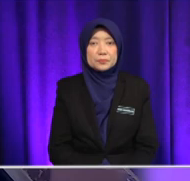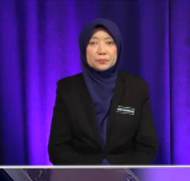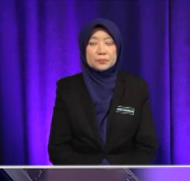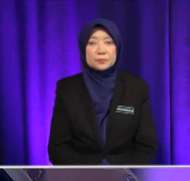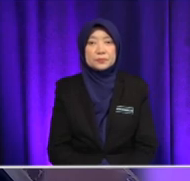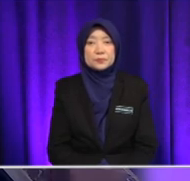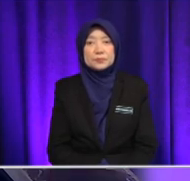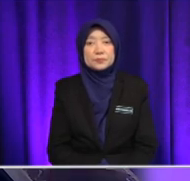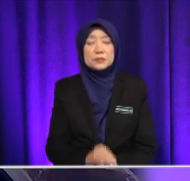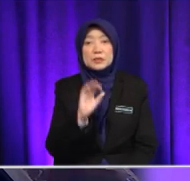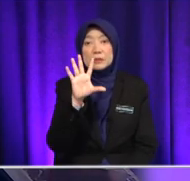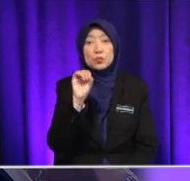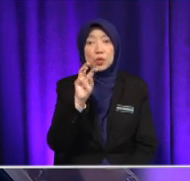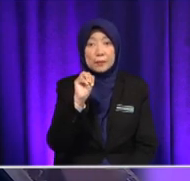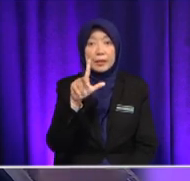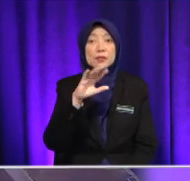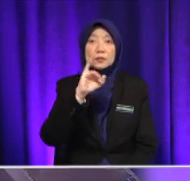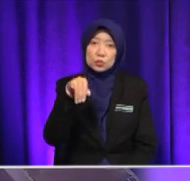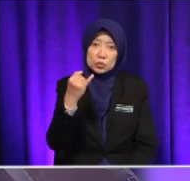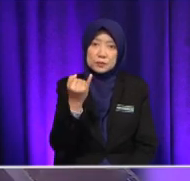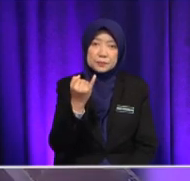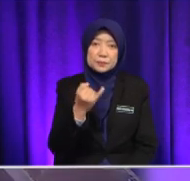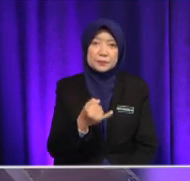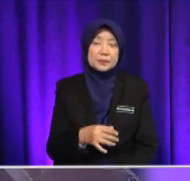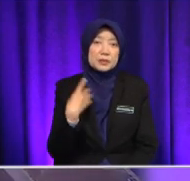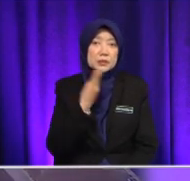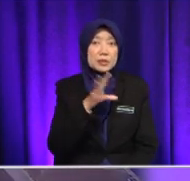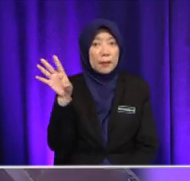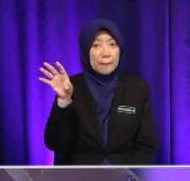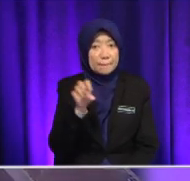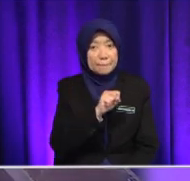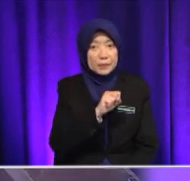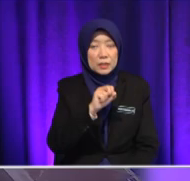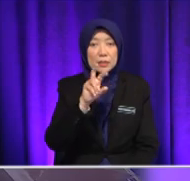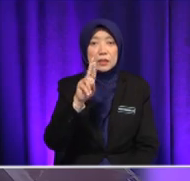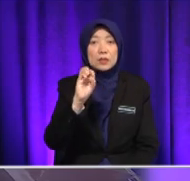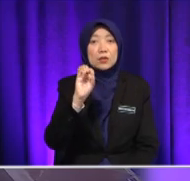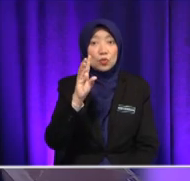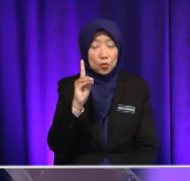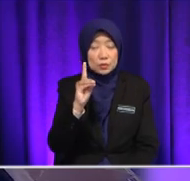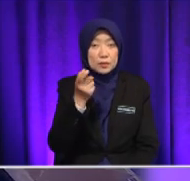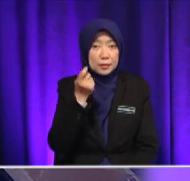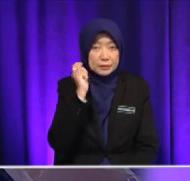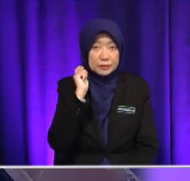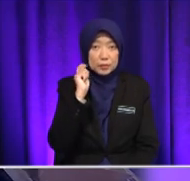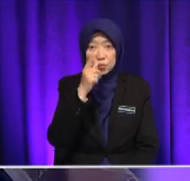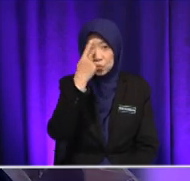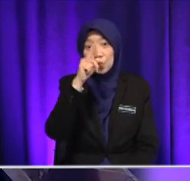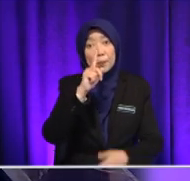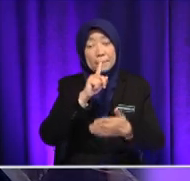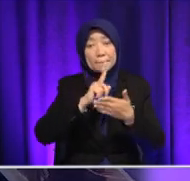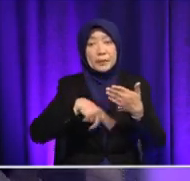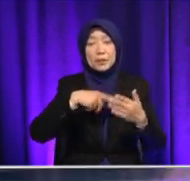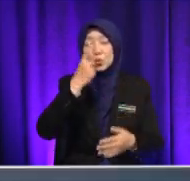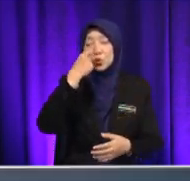Okey, dalam 50 ml. Okey. Dan kita ambil rod kaca tadi. Okey. Okey, rod kaca tadi dan